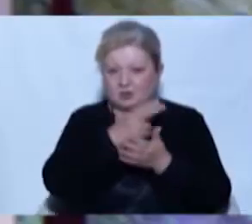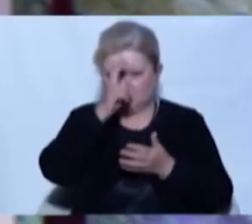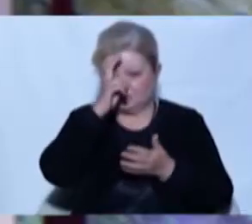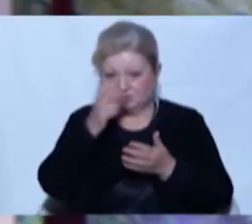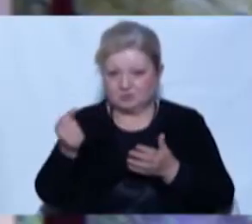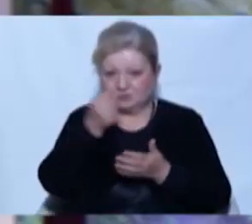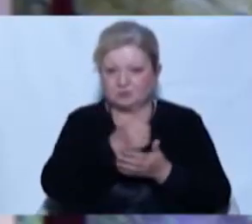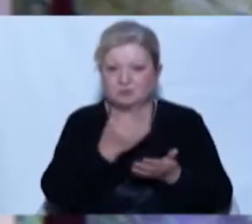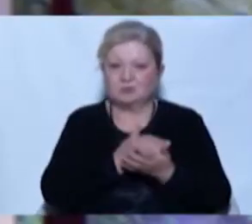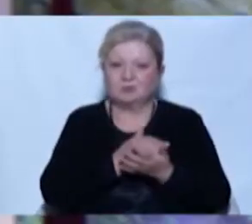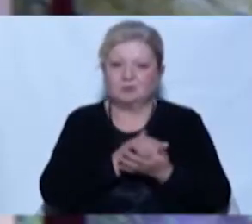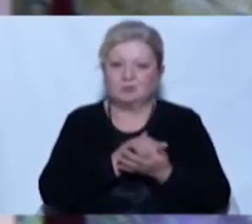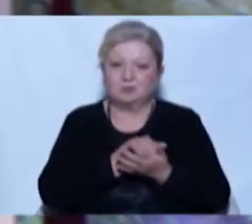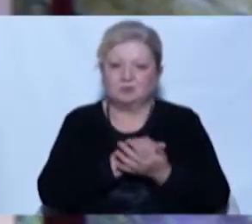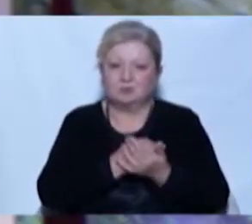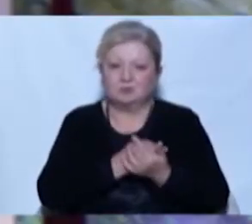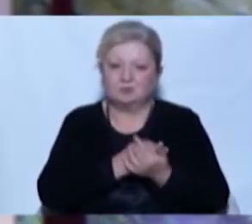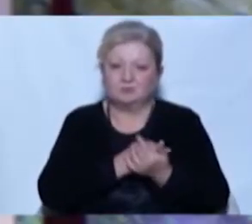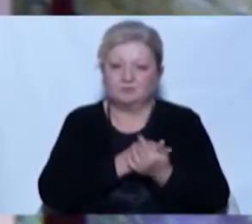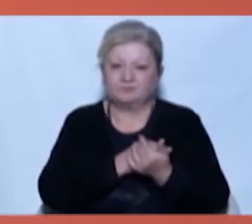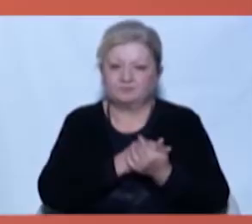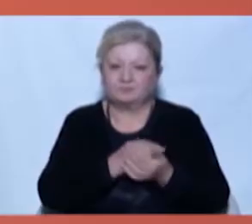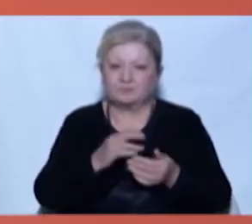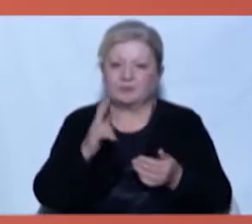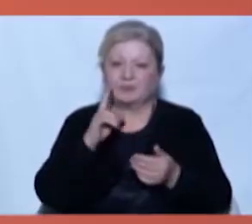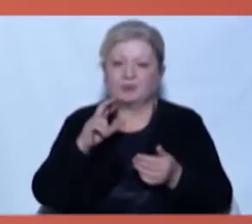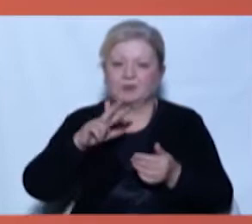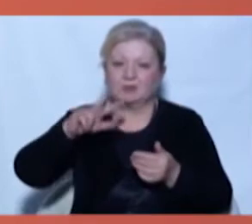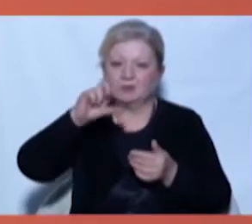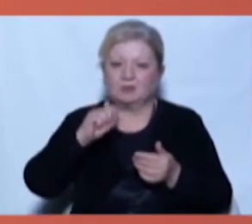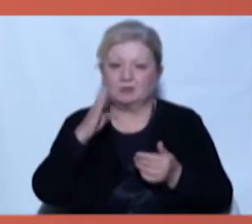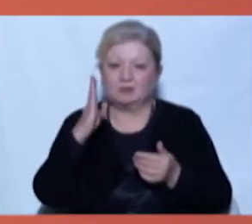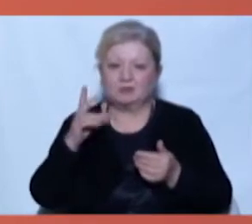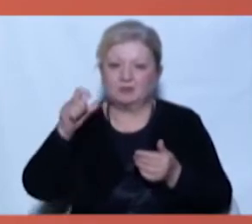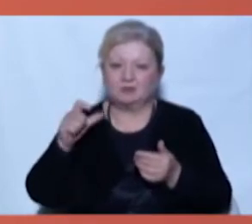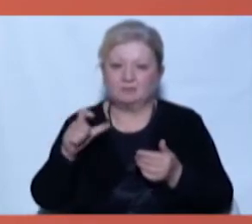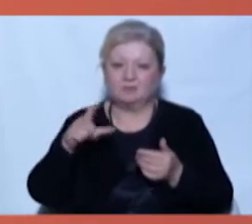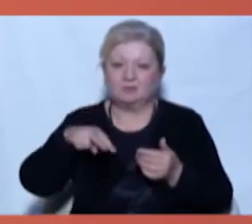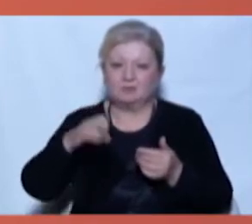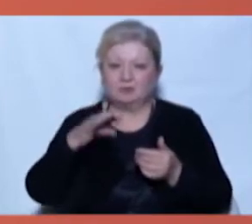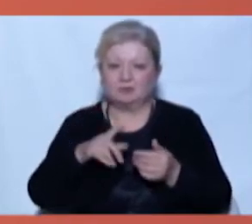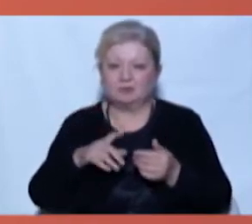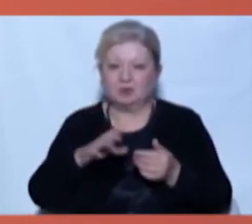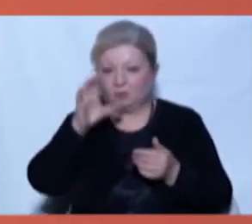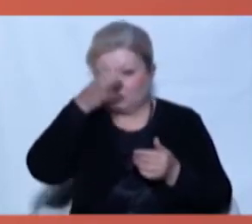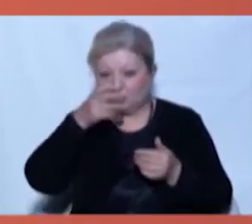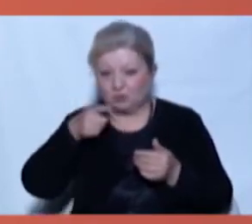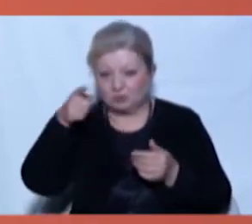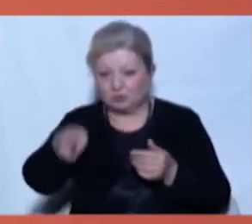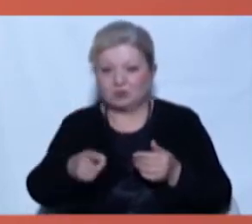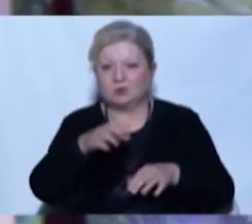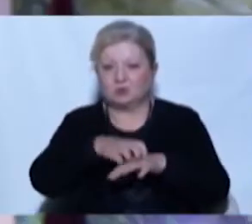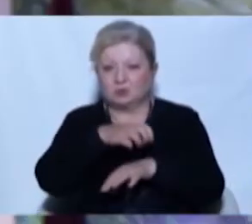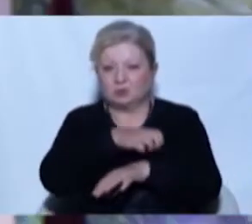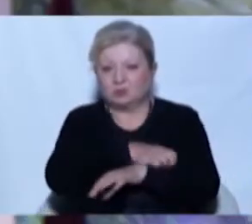დისიდენტი ვაცლავ ჰაველი. Bulgaretshi comunistebma